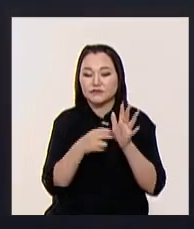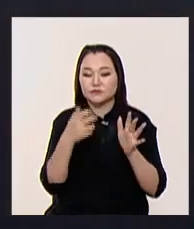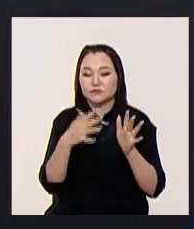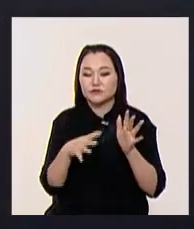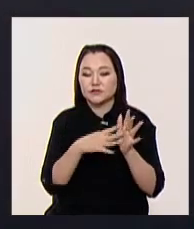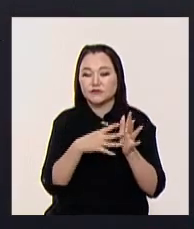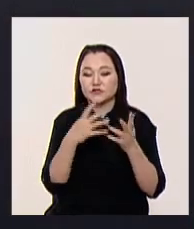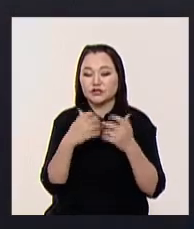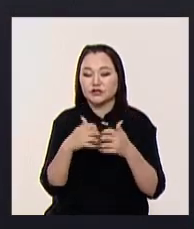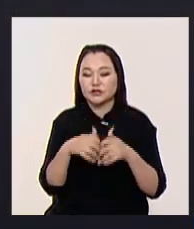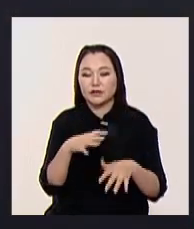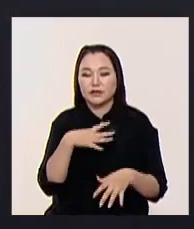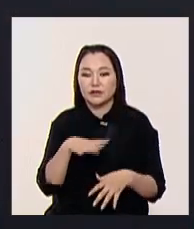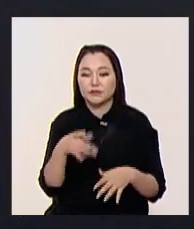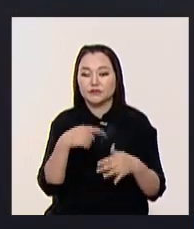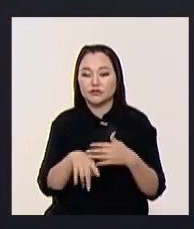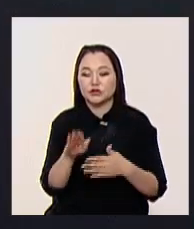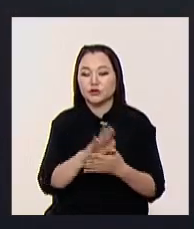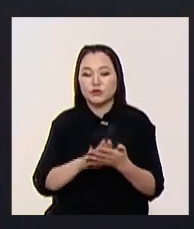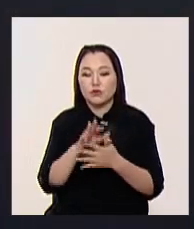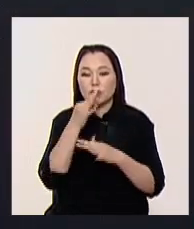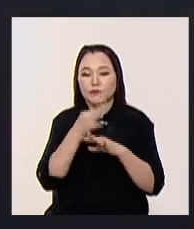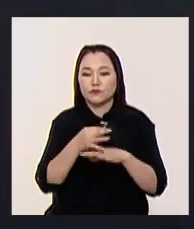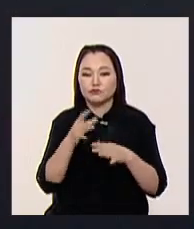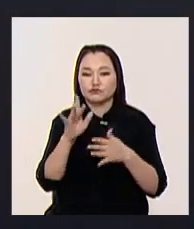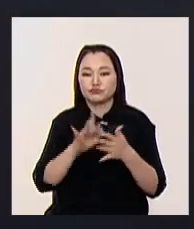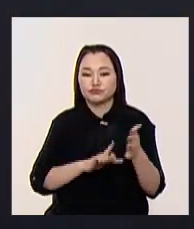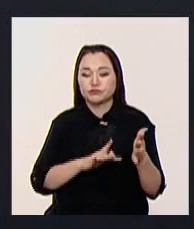125859 бюллетен есепке алынбаған. Ал ешқандай да жауап көрсетілмеген